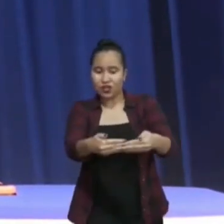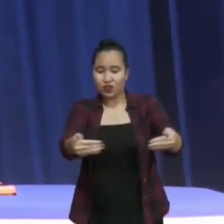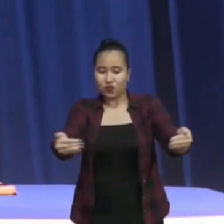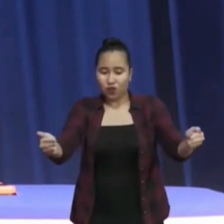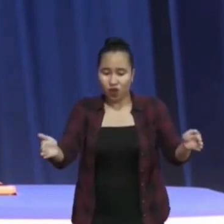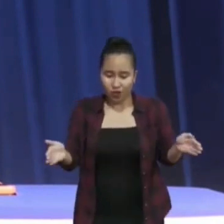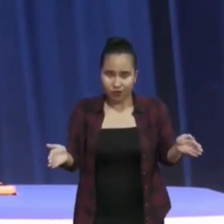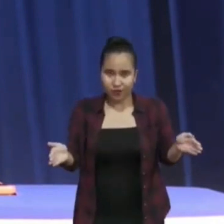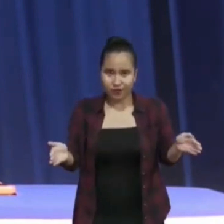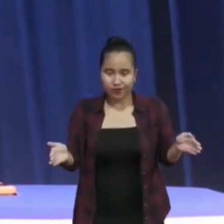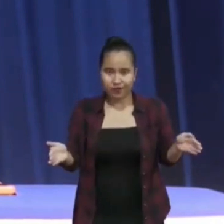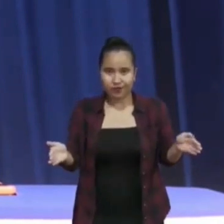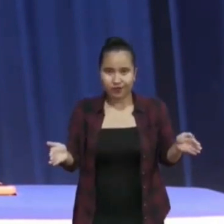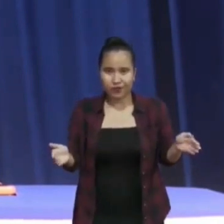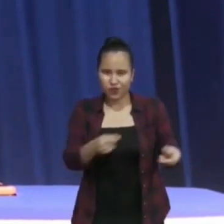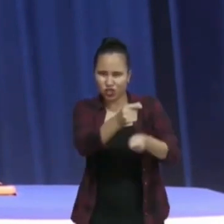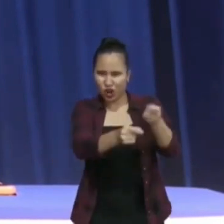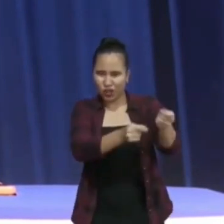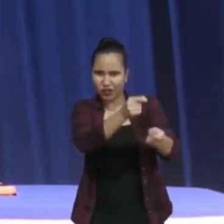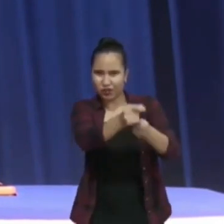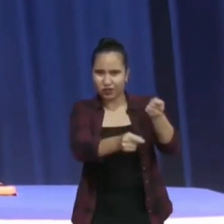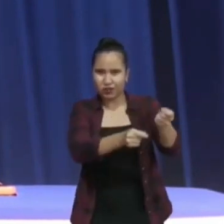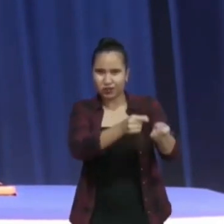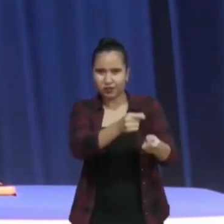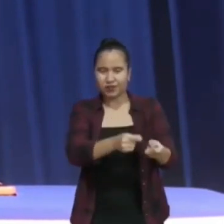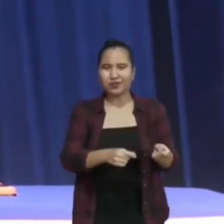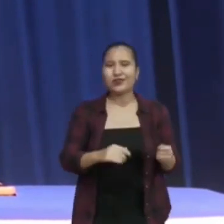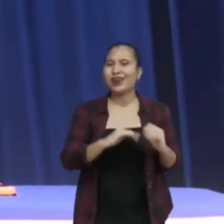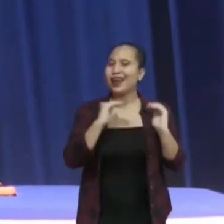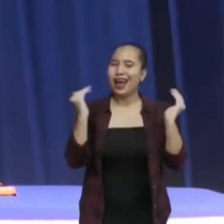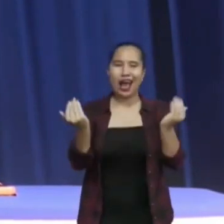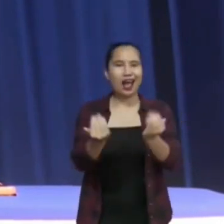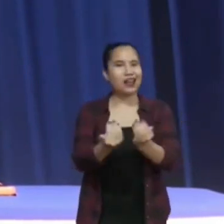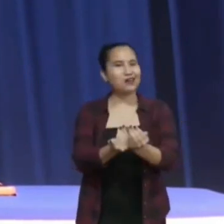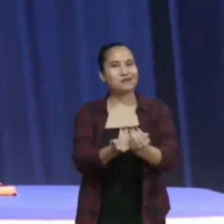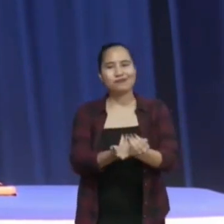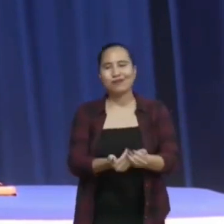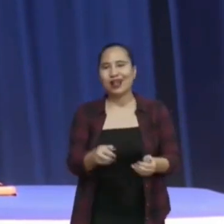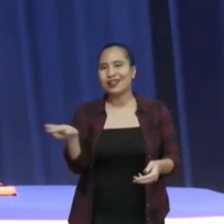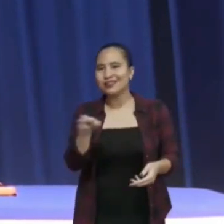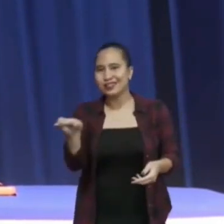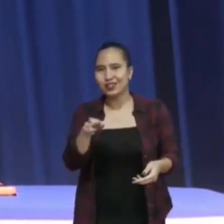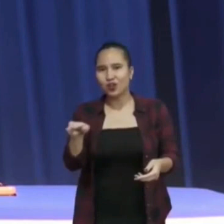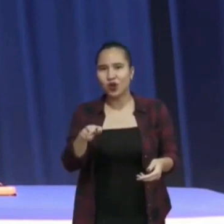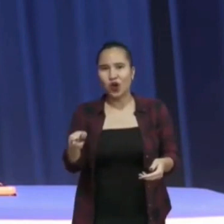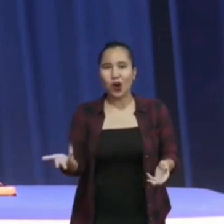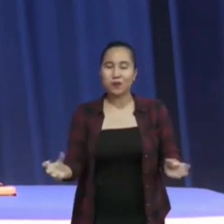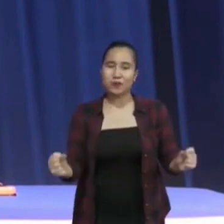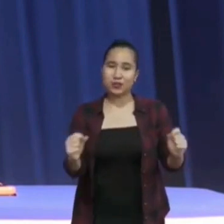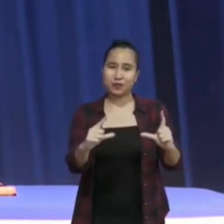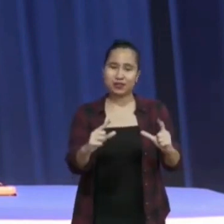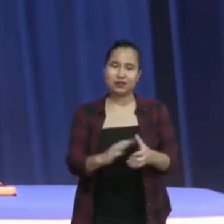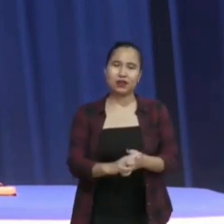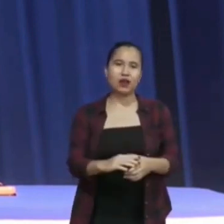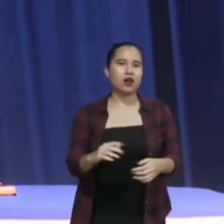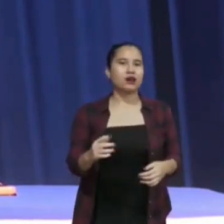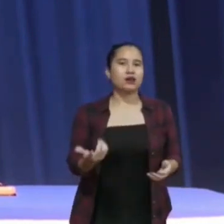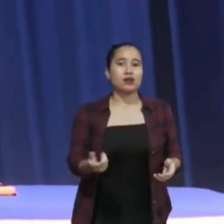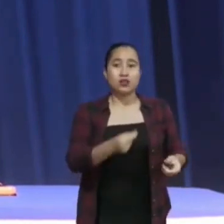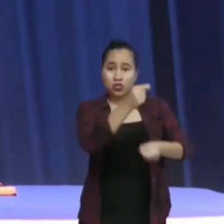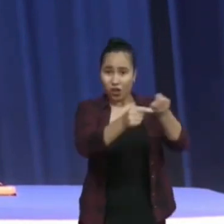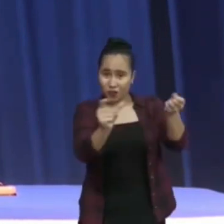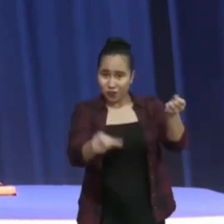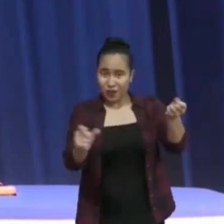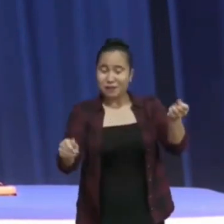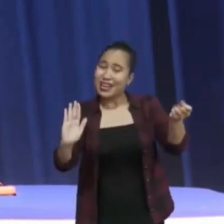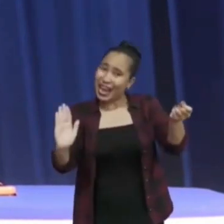allemaal het risico lopen om besmet te kunnen raken. Een paar zorgverleners van ons zijn ook al besmet geraakt.